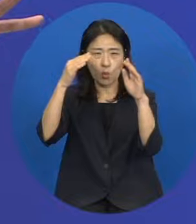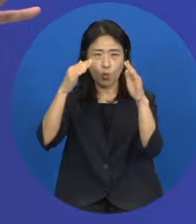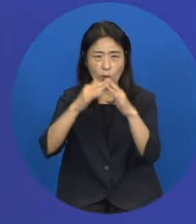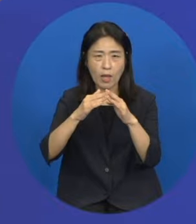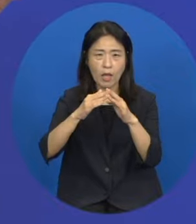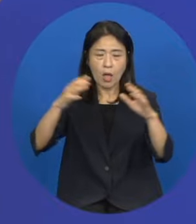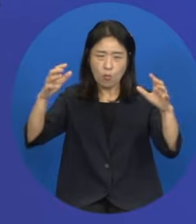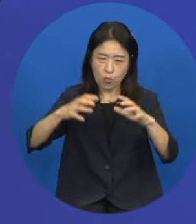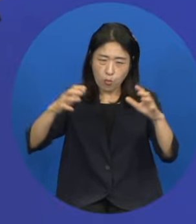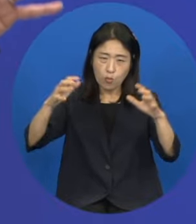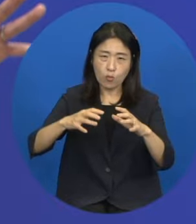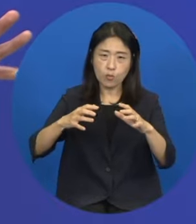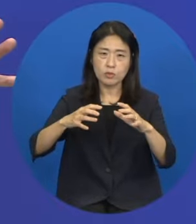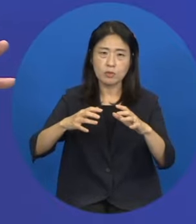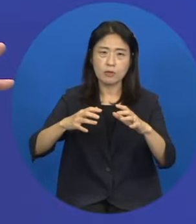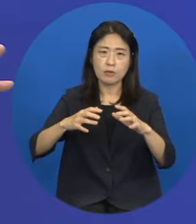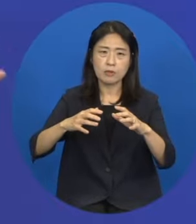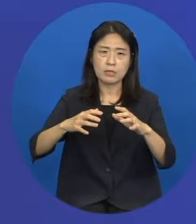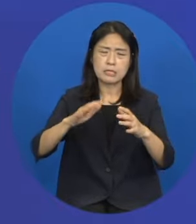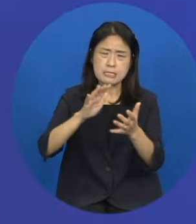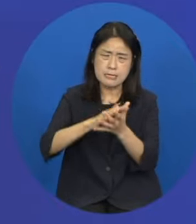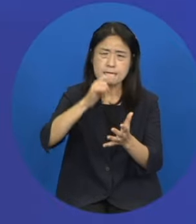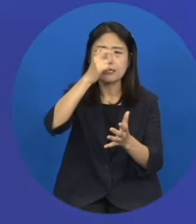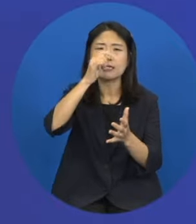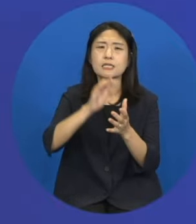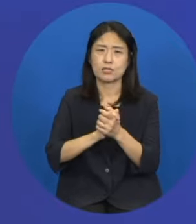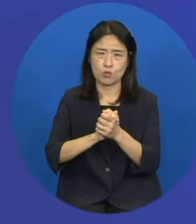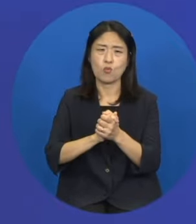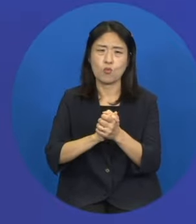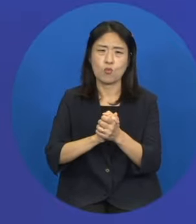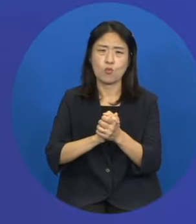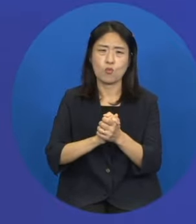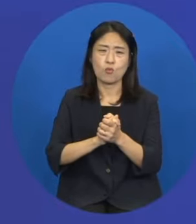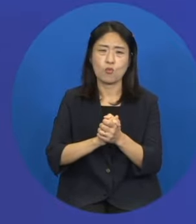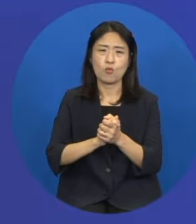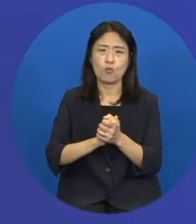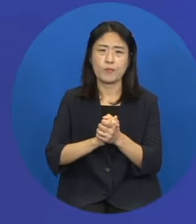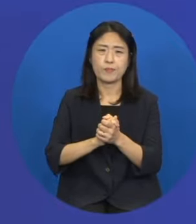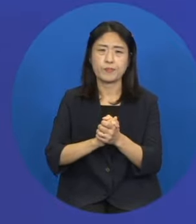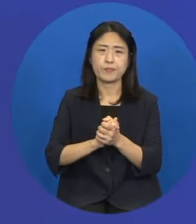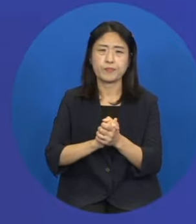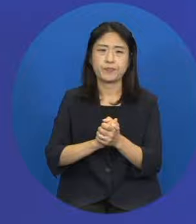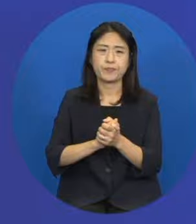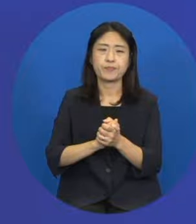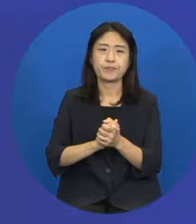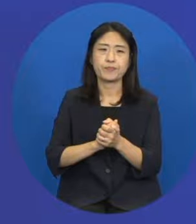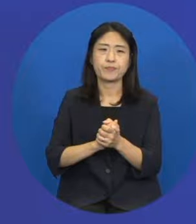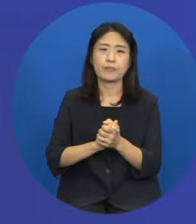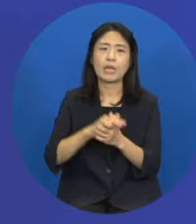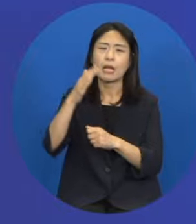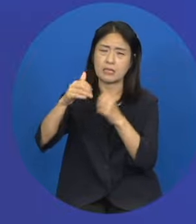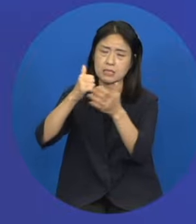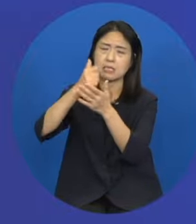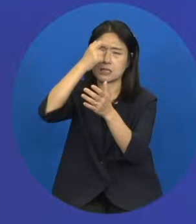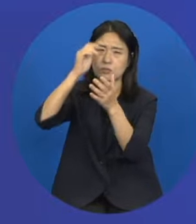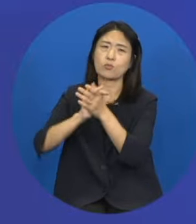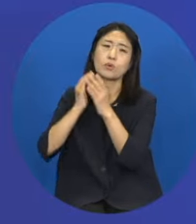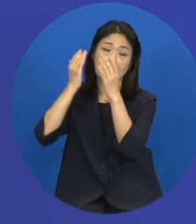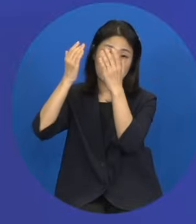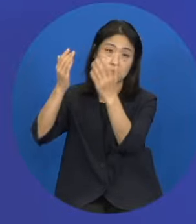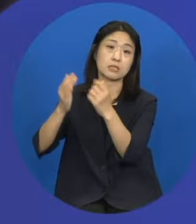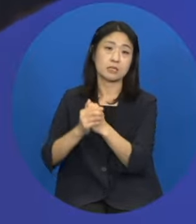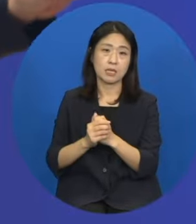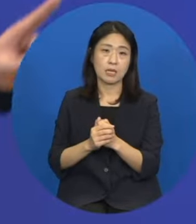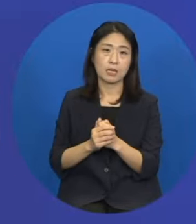많은 성도가 그렇게 뜨겁게 기도를 하더래요. 추위보다 더 뜨거운 기도로 그렇게 부르짖었던 것이죠. 그래서